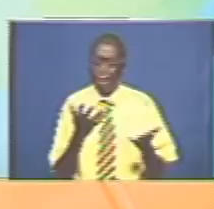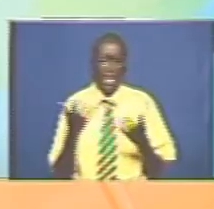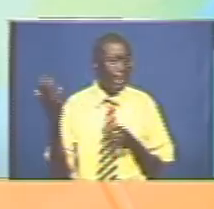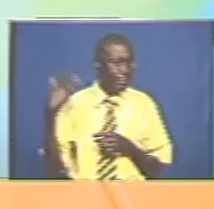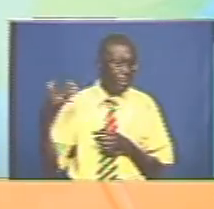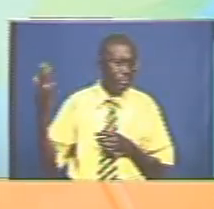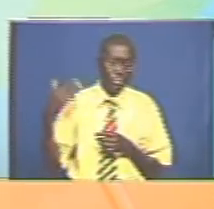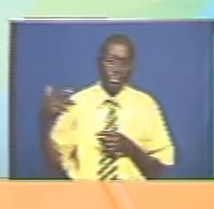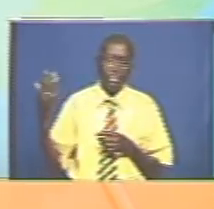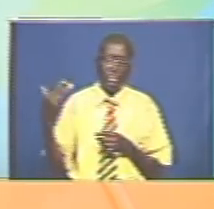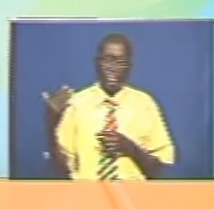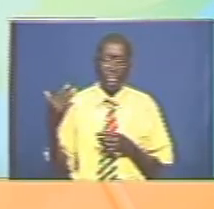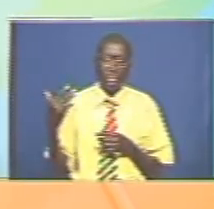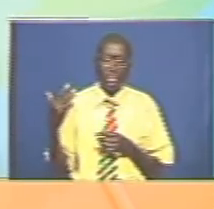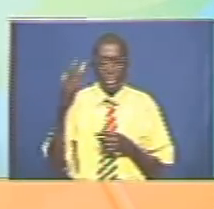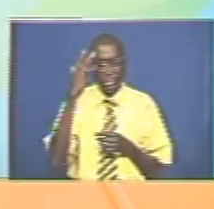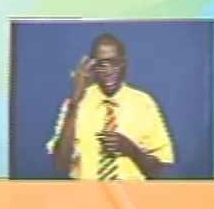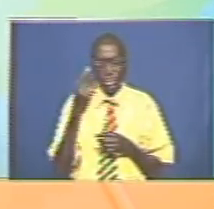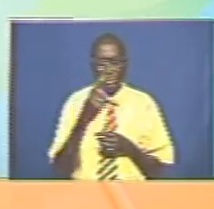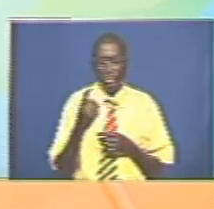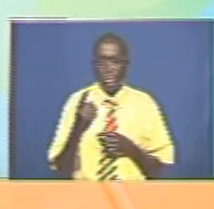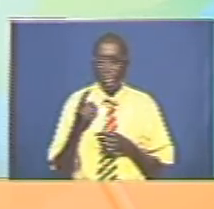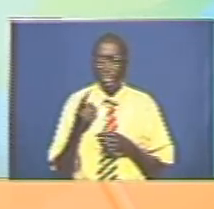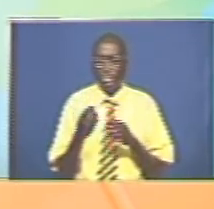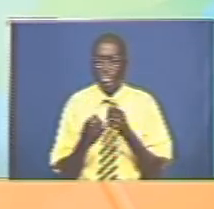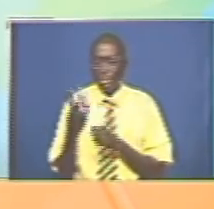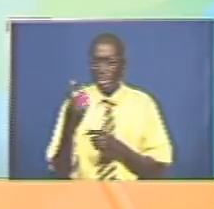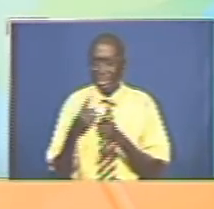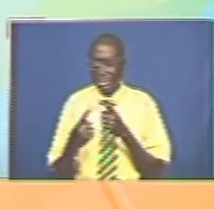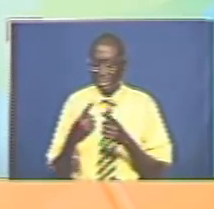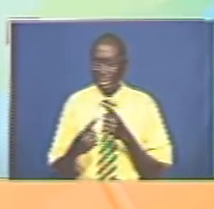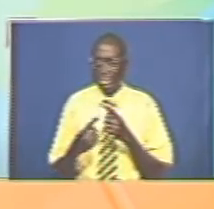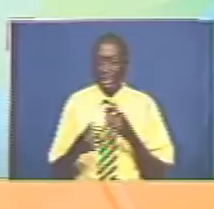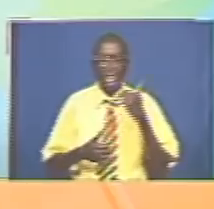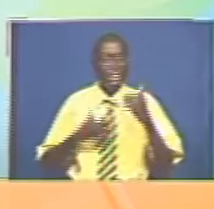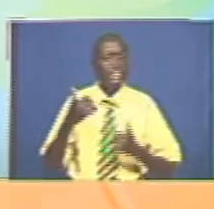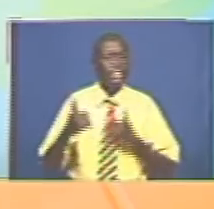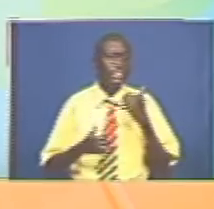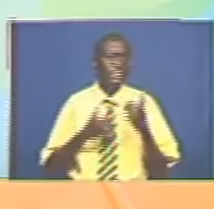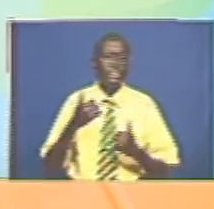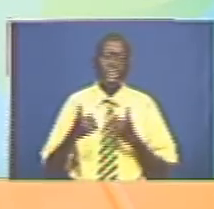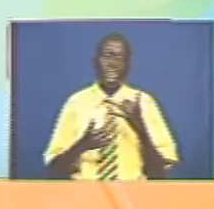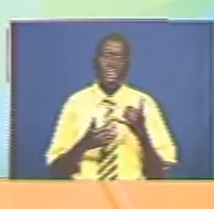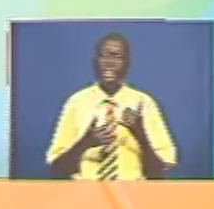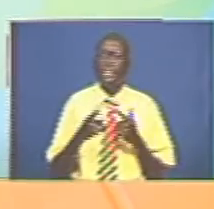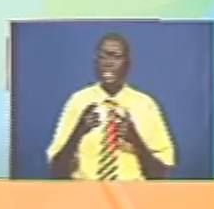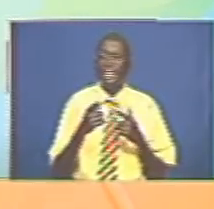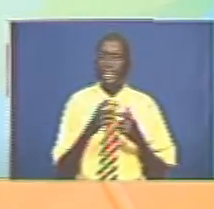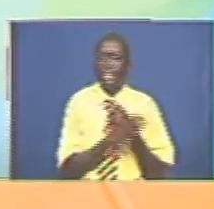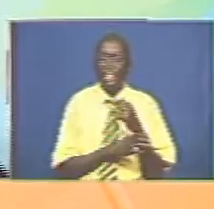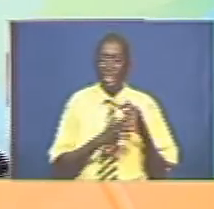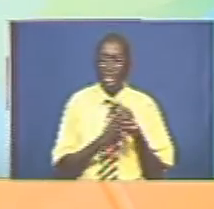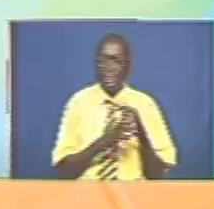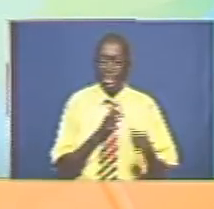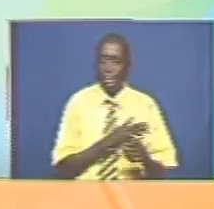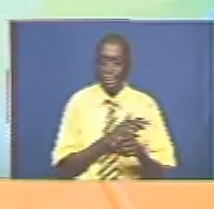ndio, why hata sahi unaona mtoto wa 14 years ana enjoy Sundown na country music, ni vile